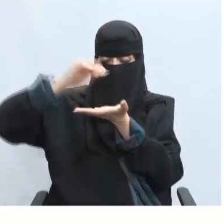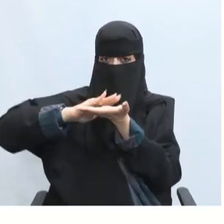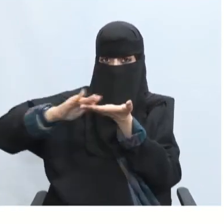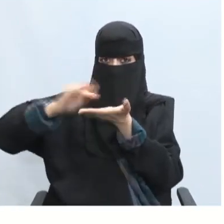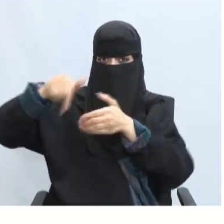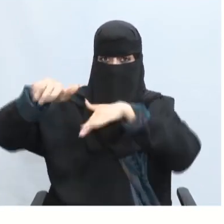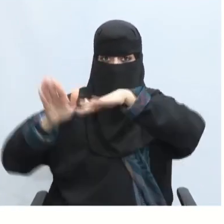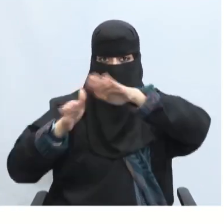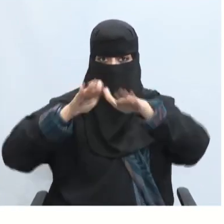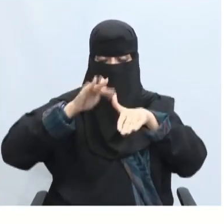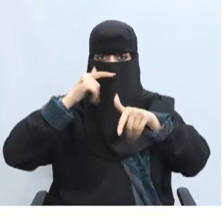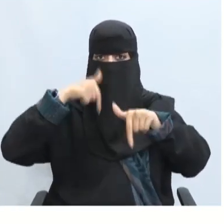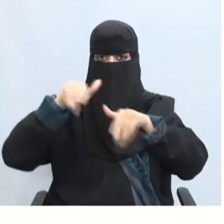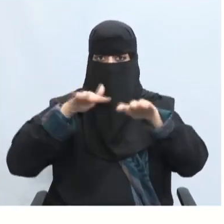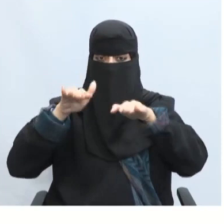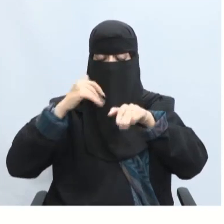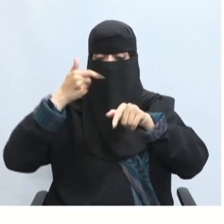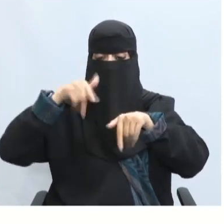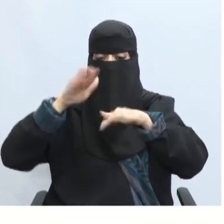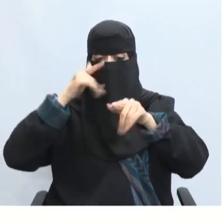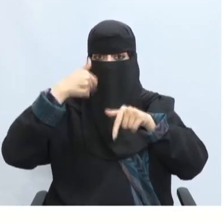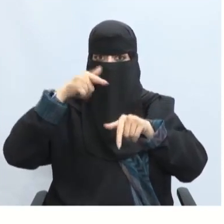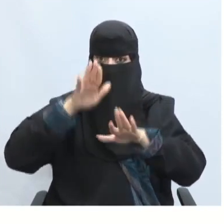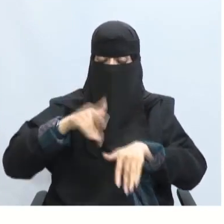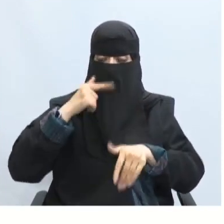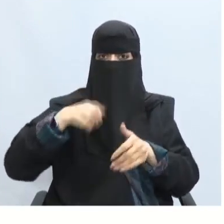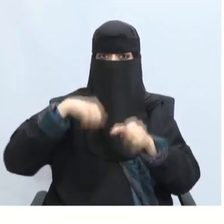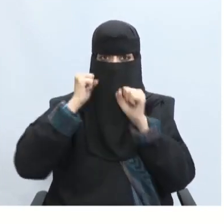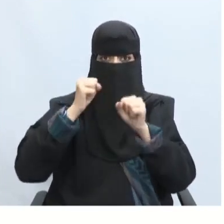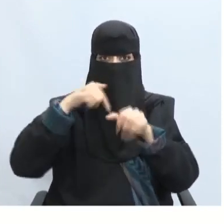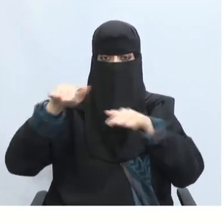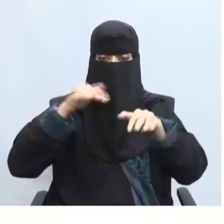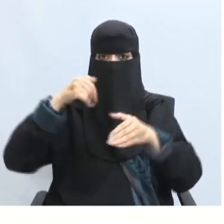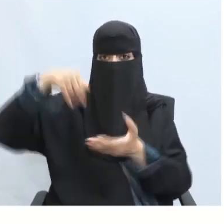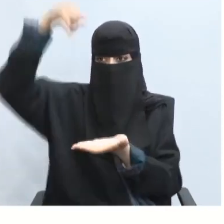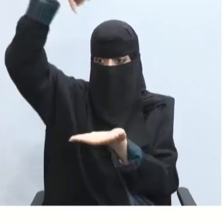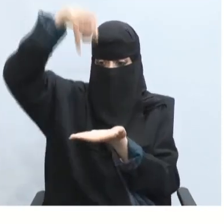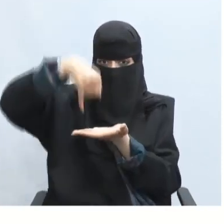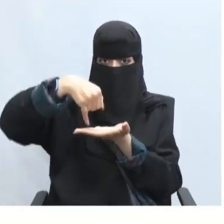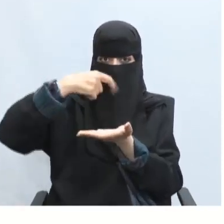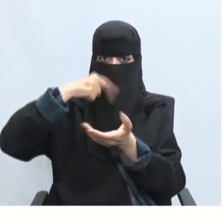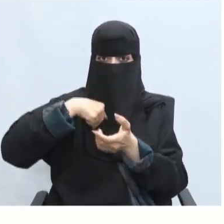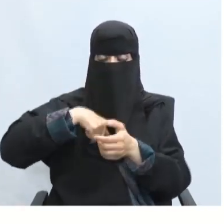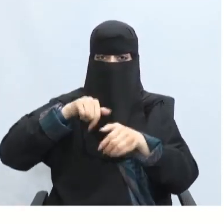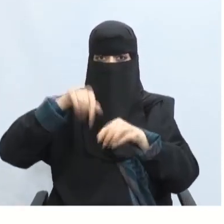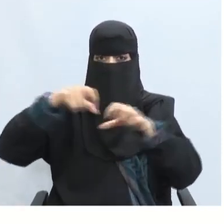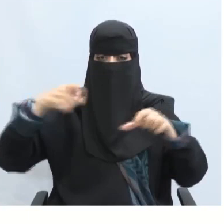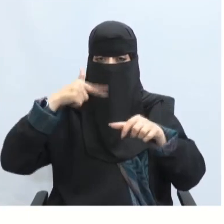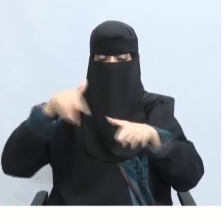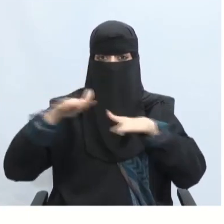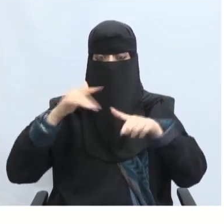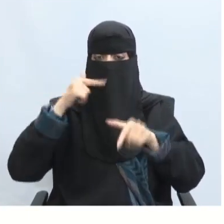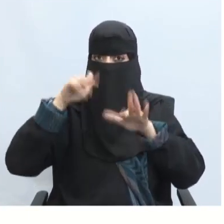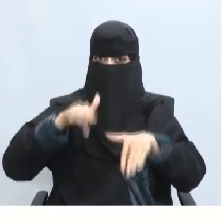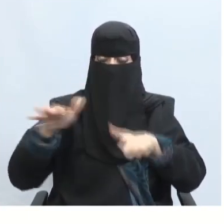للزلزال وثلاثه كذلك تعتمد شده الزلزال على عمق بؤره الزلزال وذكرنا بان الزلازل